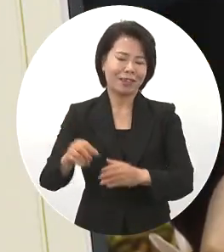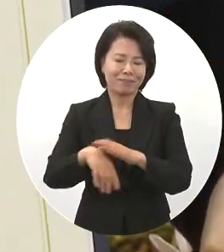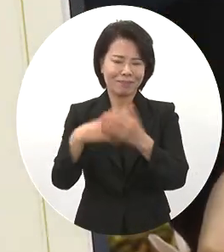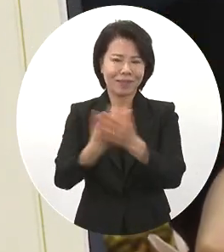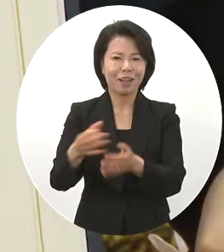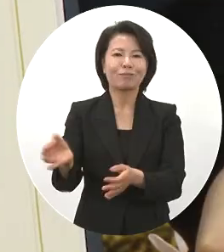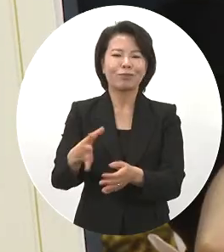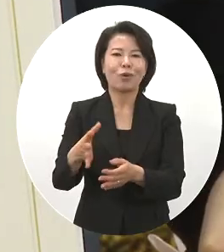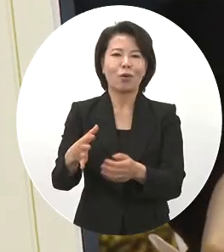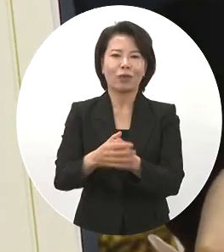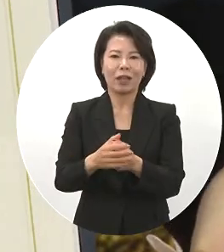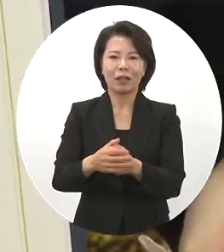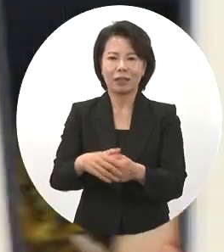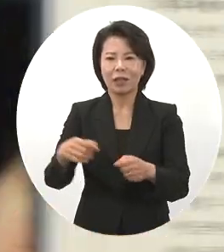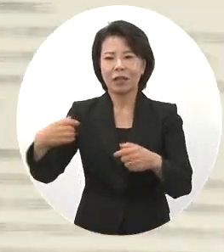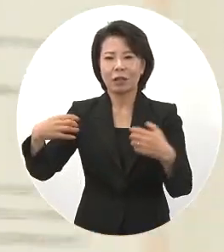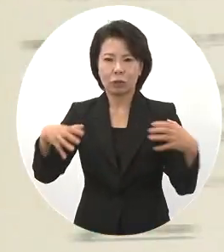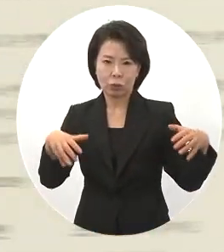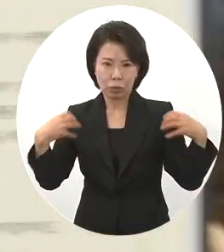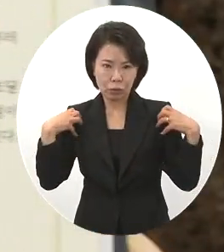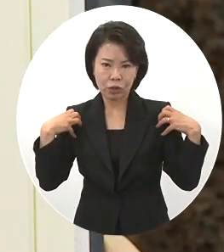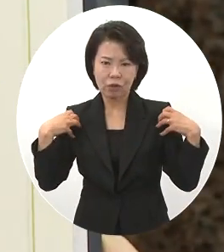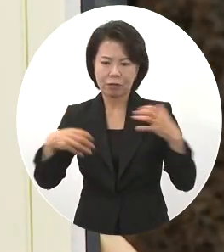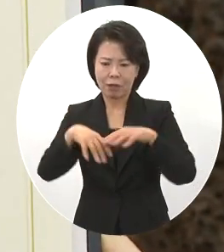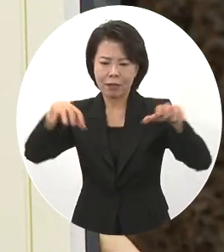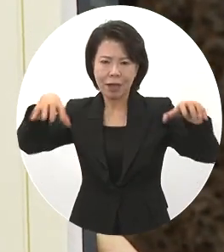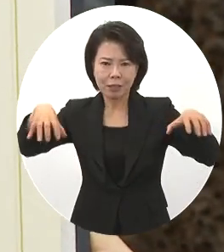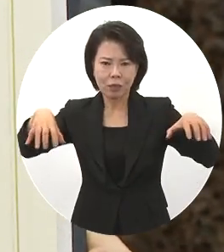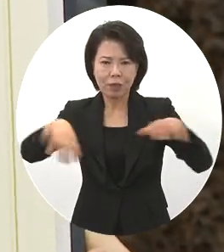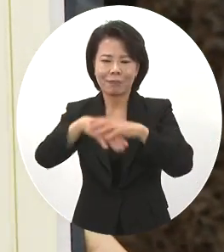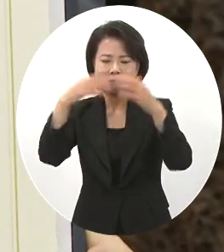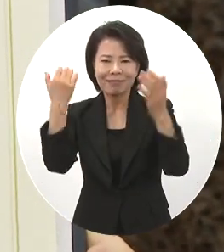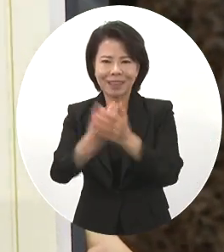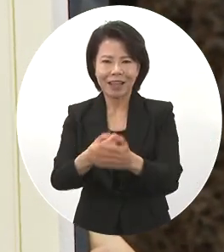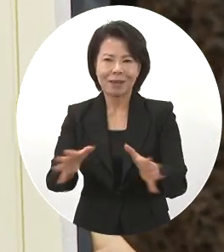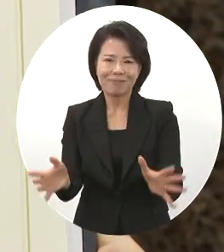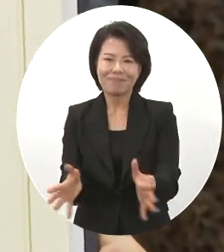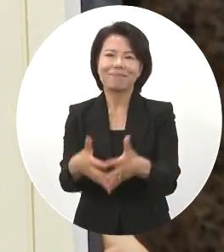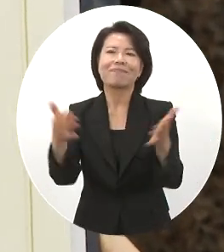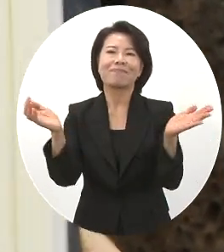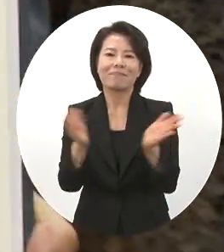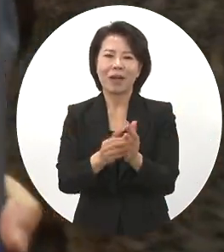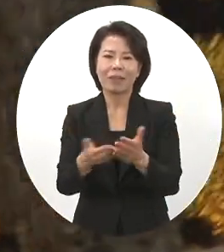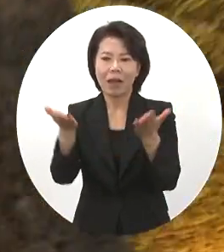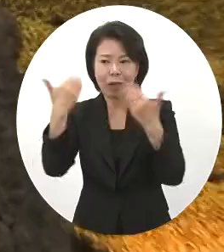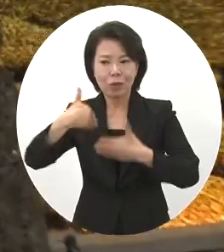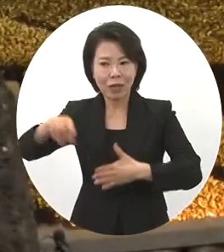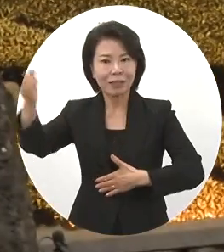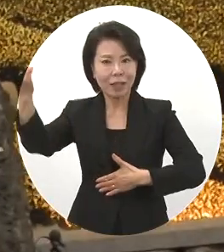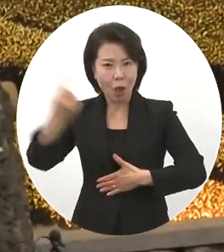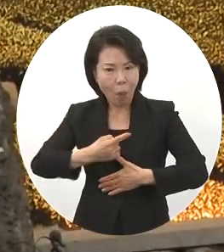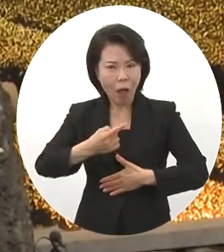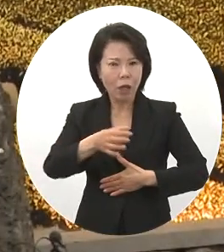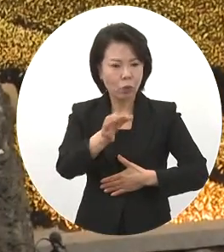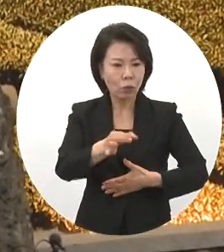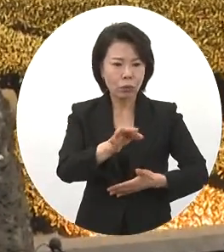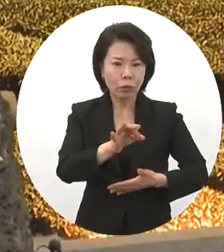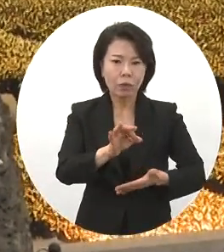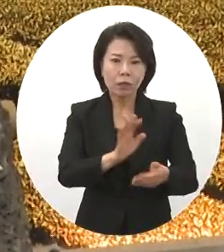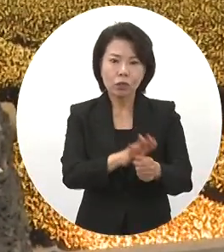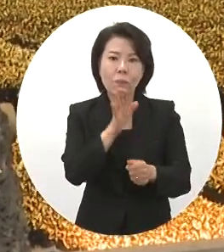논의되며 도의회 교육청 간 협력으로 성사됐습니다. 기존에는 등하교 시간에만